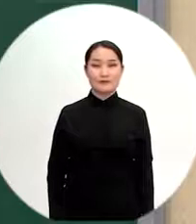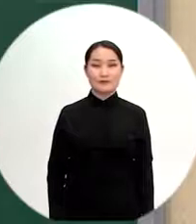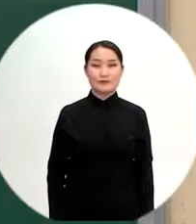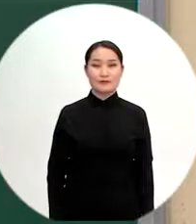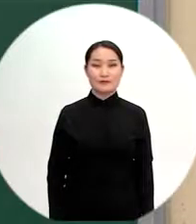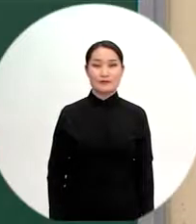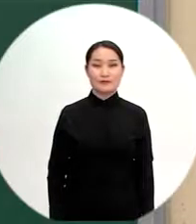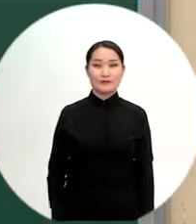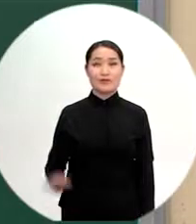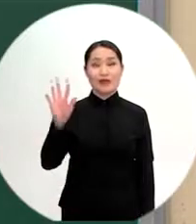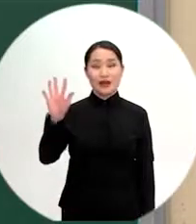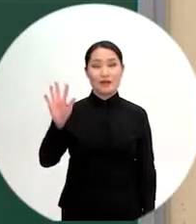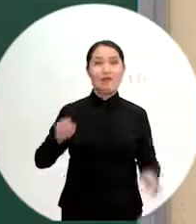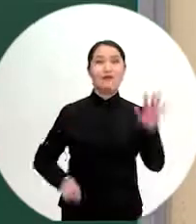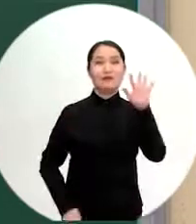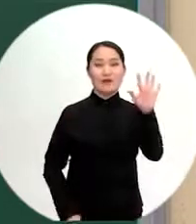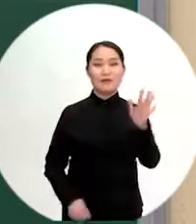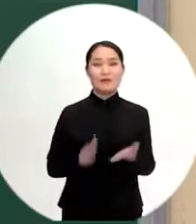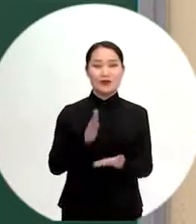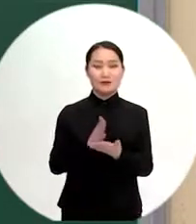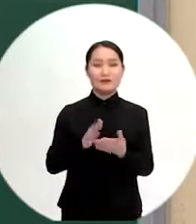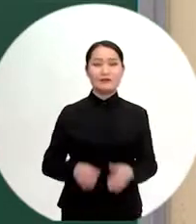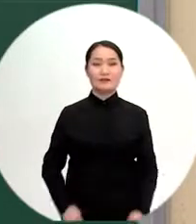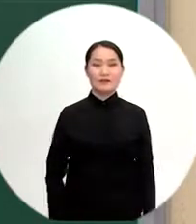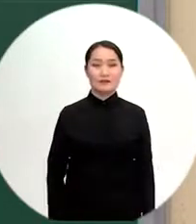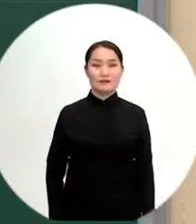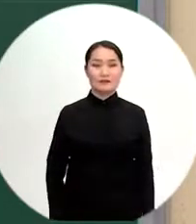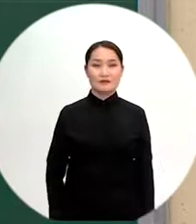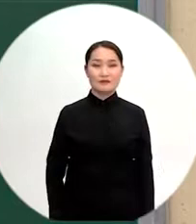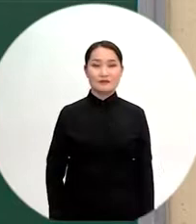1 хэсэгт 5 ноогдож байна.